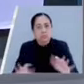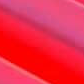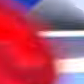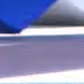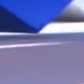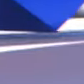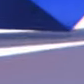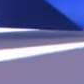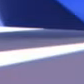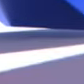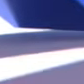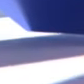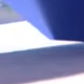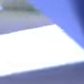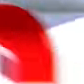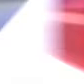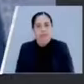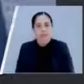Gaston.